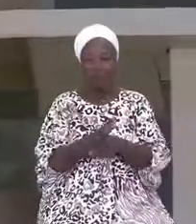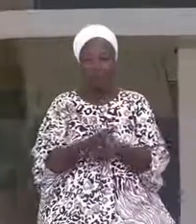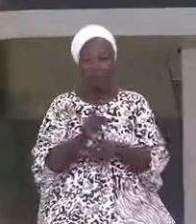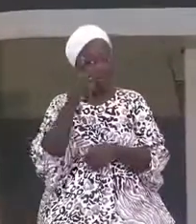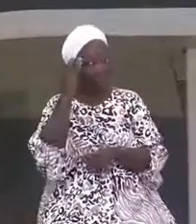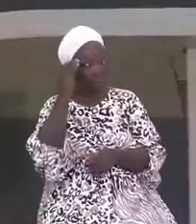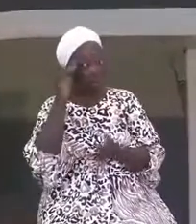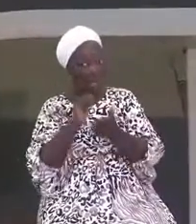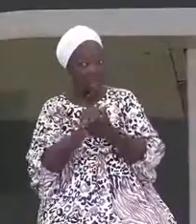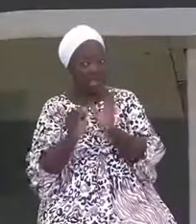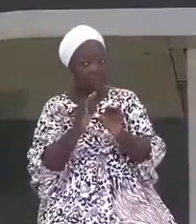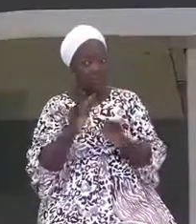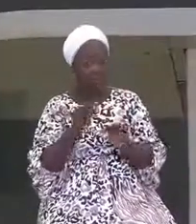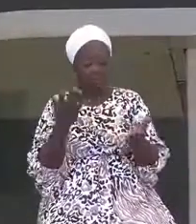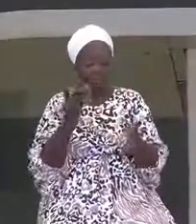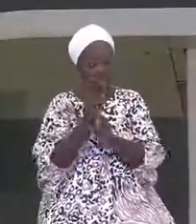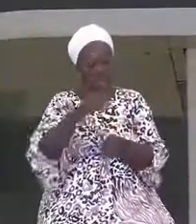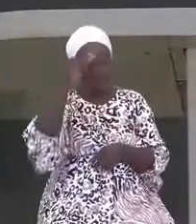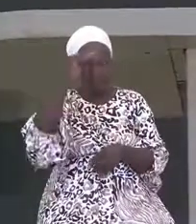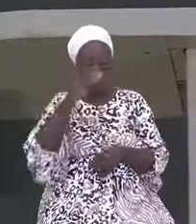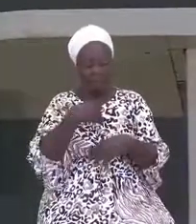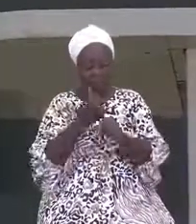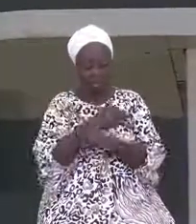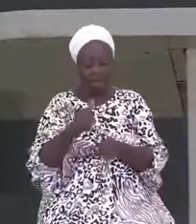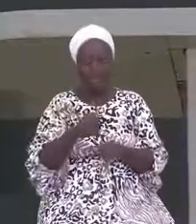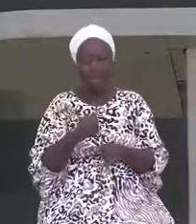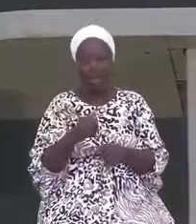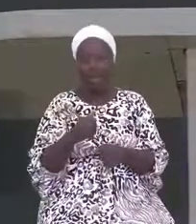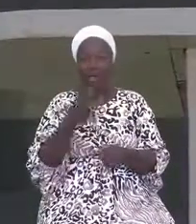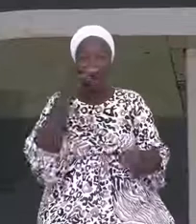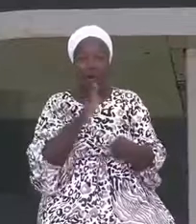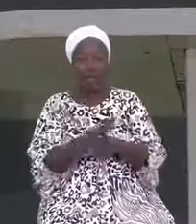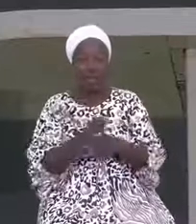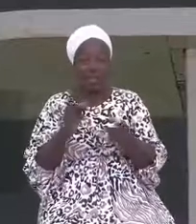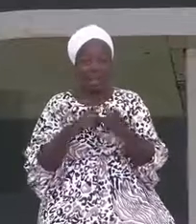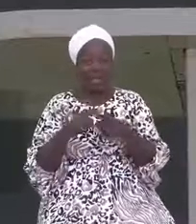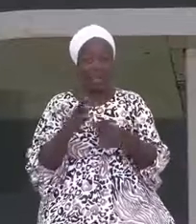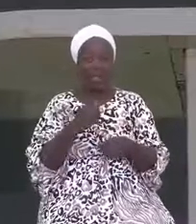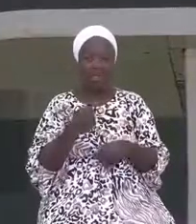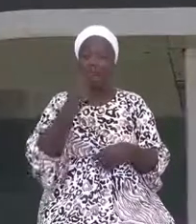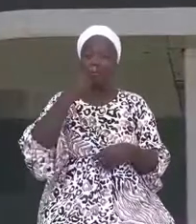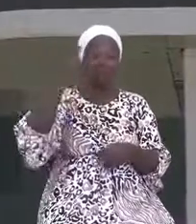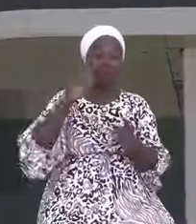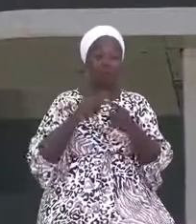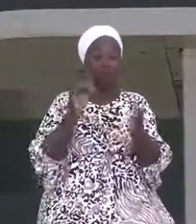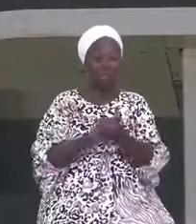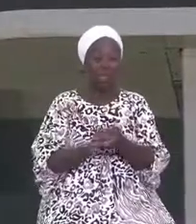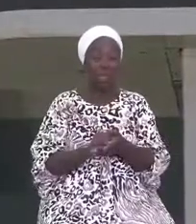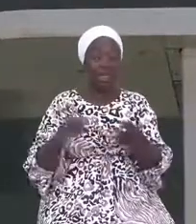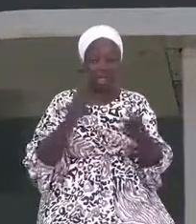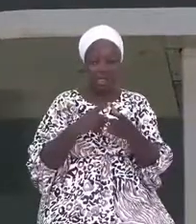si un homme ordinaire fait une promesse et ajoute un serment